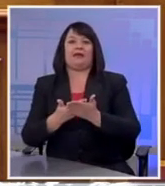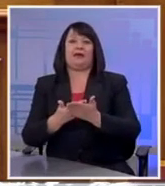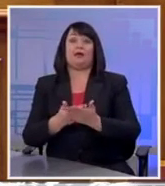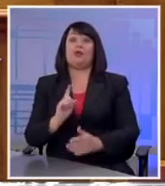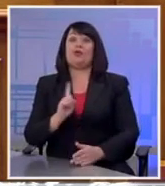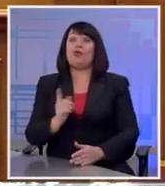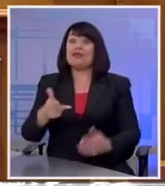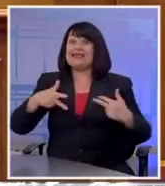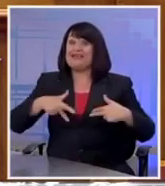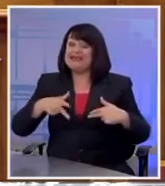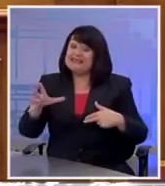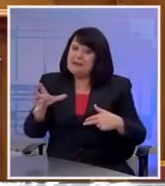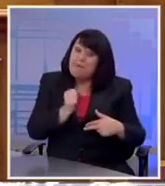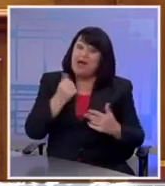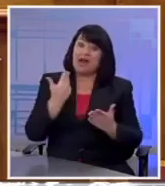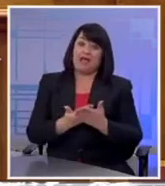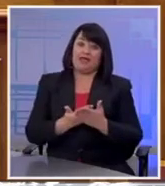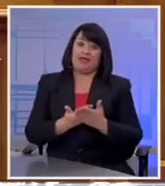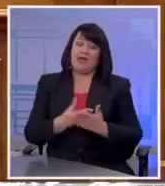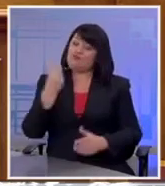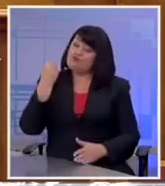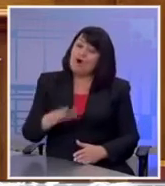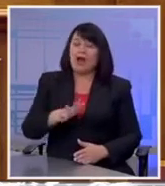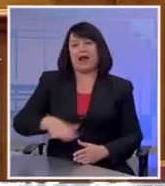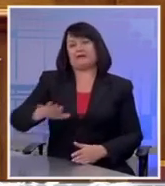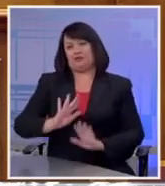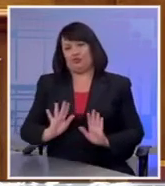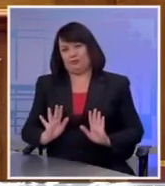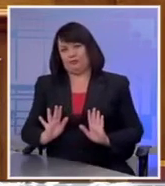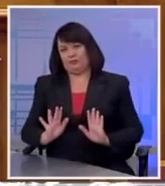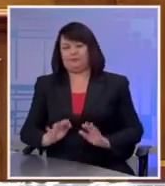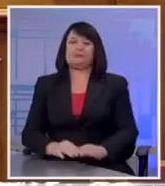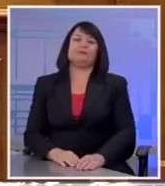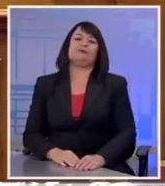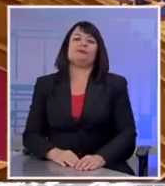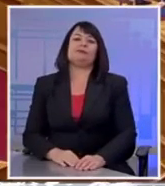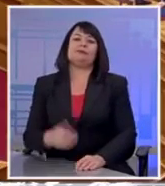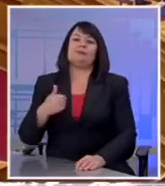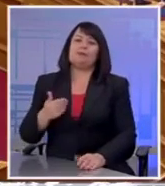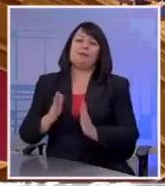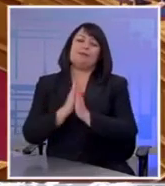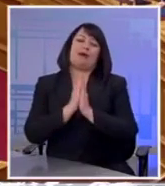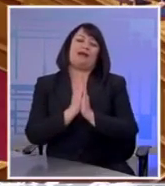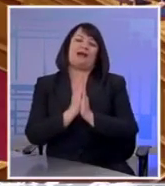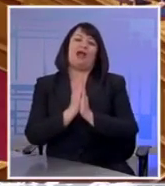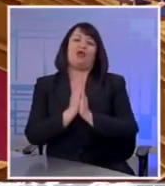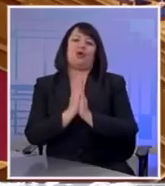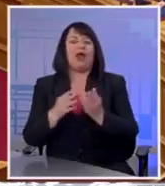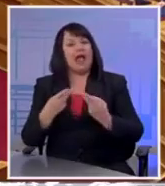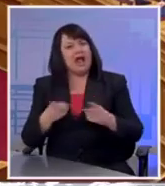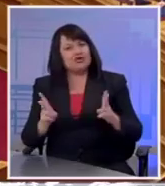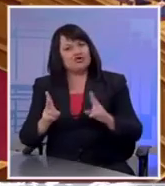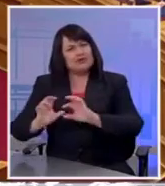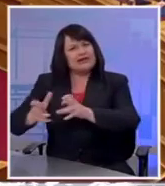από την κυβέρνηση. Αυτό θα ακουστεί άσχημα έξω. Υποβάλλω λοιπόν μία παράκληση. Αφήστε τους να δουλεύουν